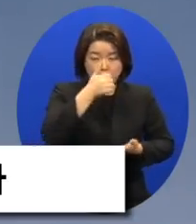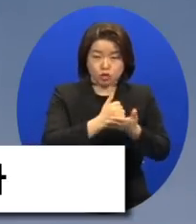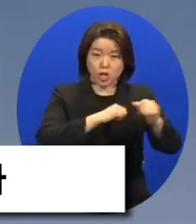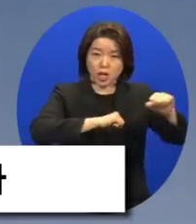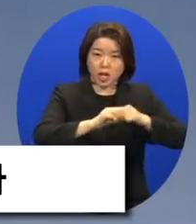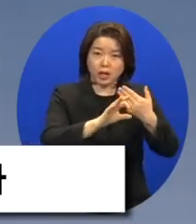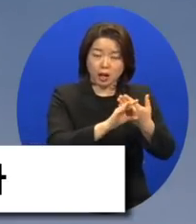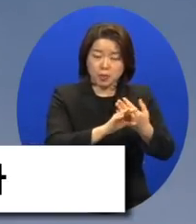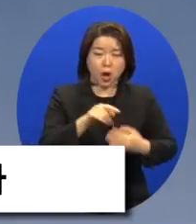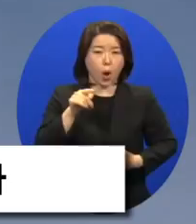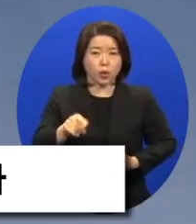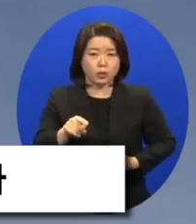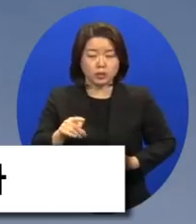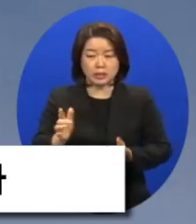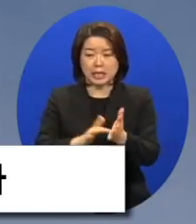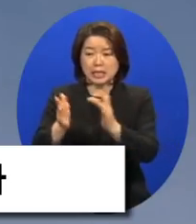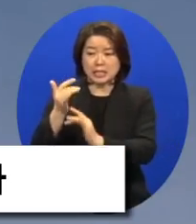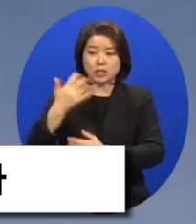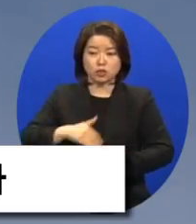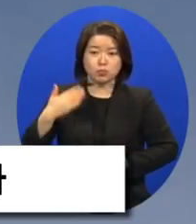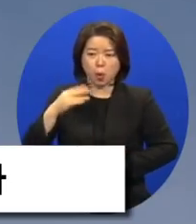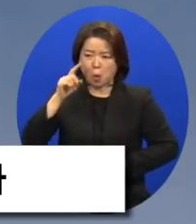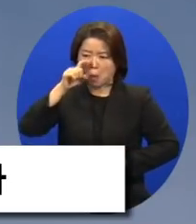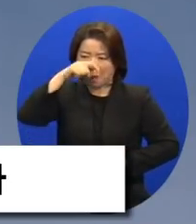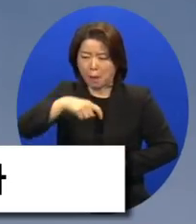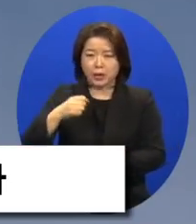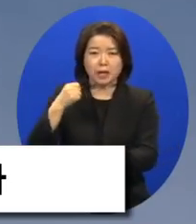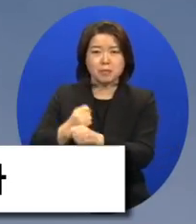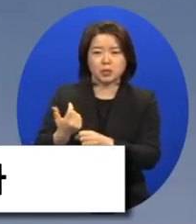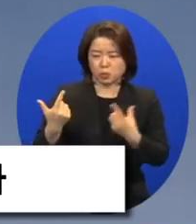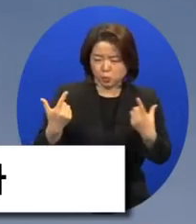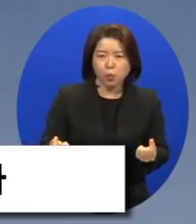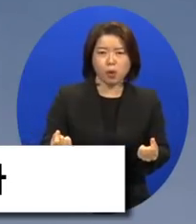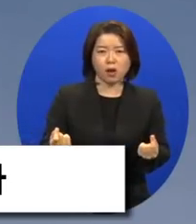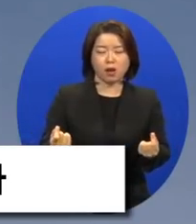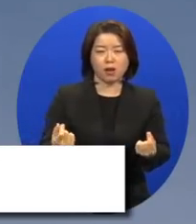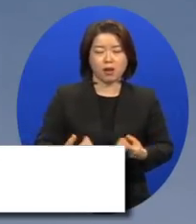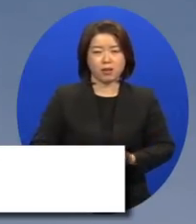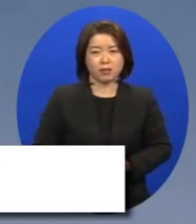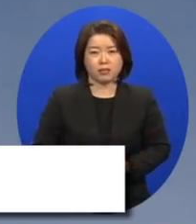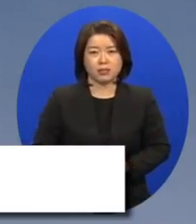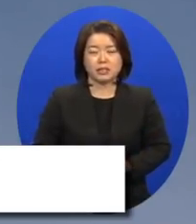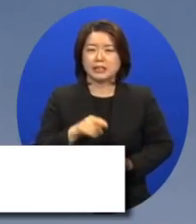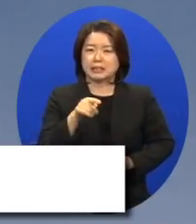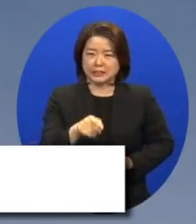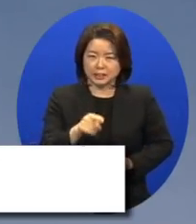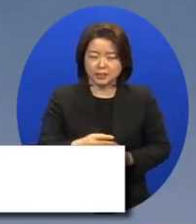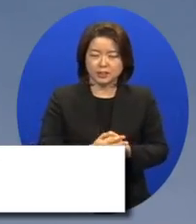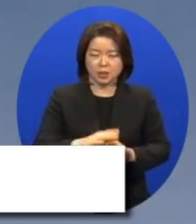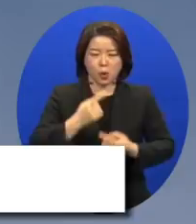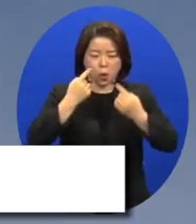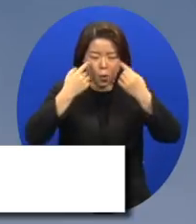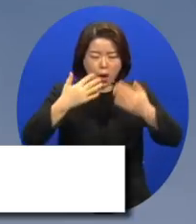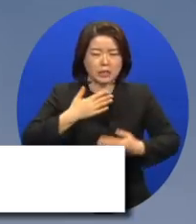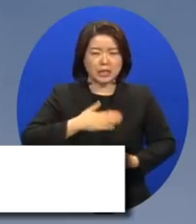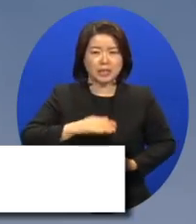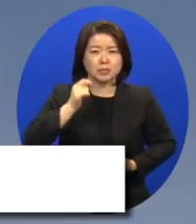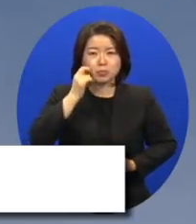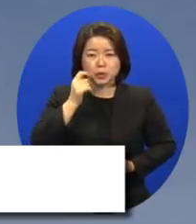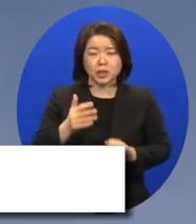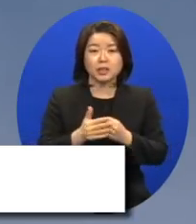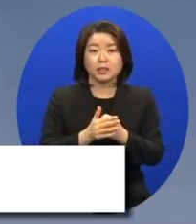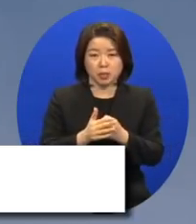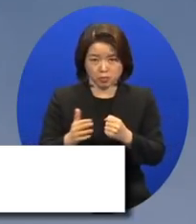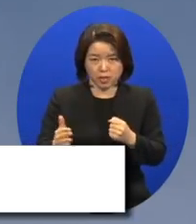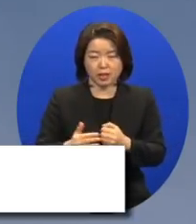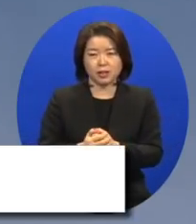그것은 예수님의 몸을 더럽히는 것과 같은 것입니다 이것을 정확하게 알지 못하기 때문에